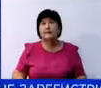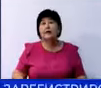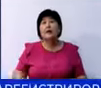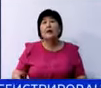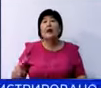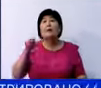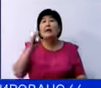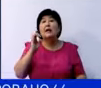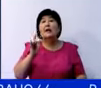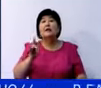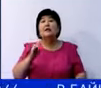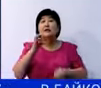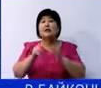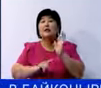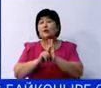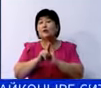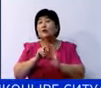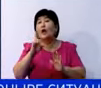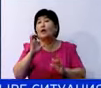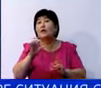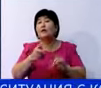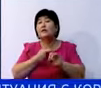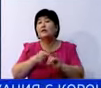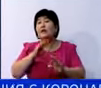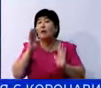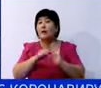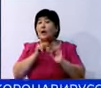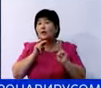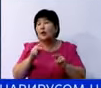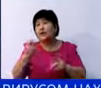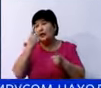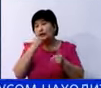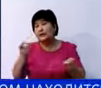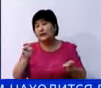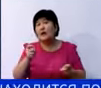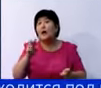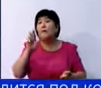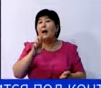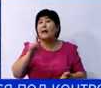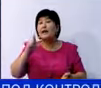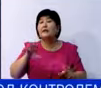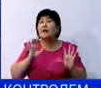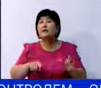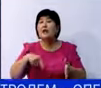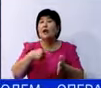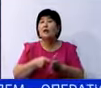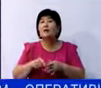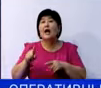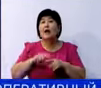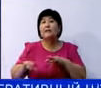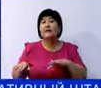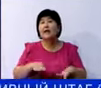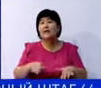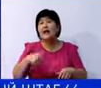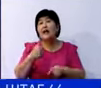в и коннелли ситуации с корона вирусом находится под контролем об этом сообщил бы байконыр сам председатель городского оперативного штаба